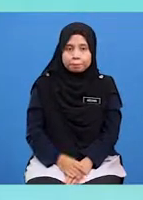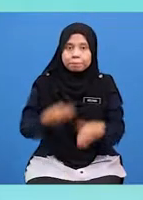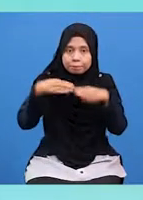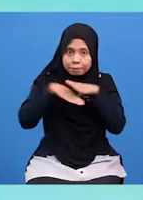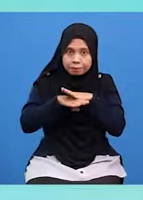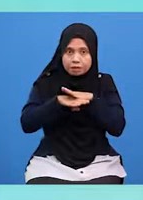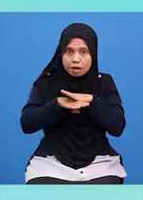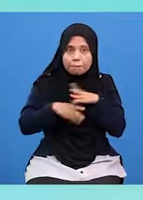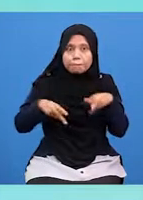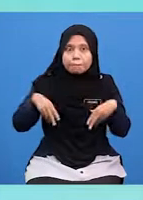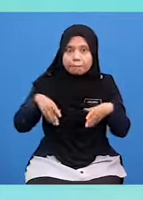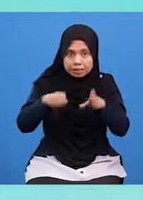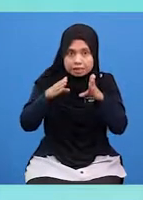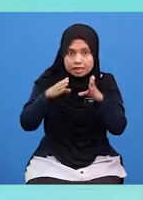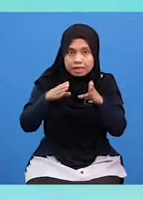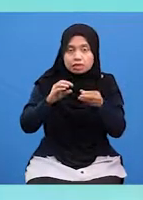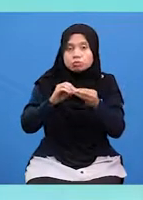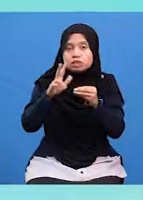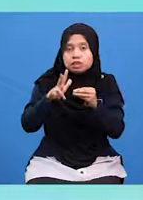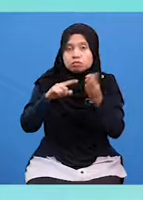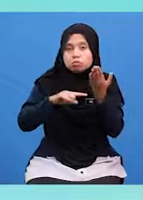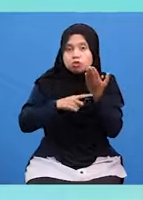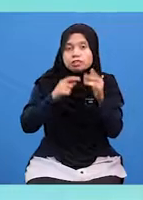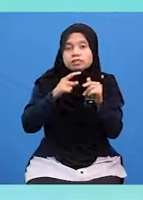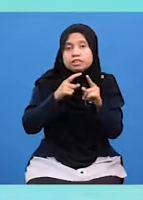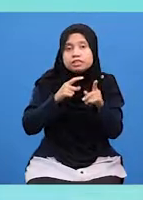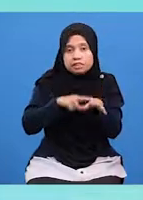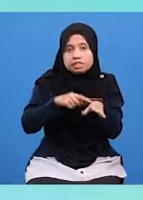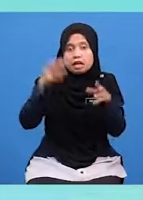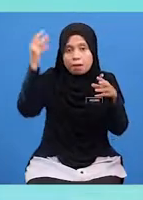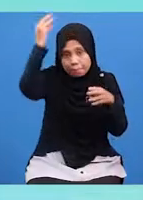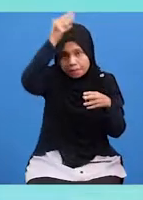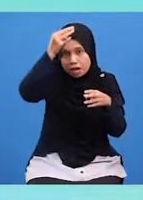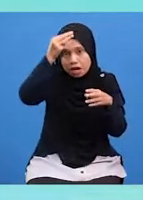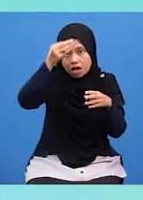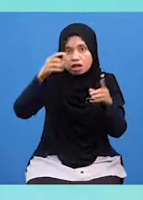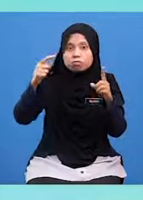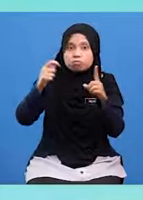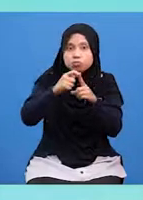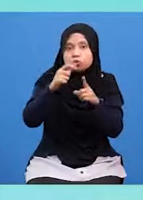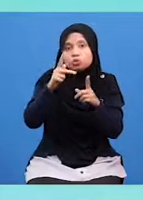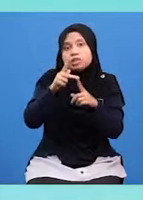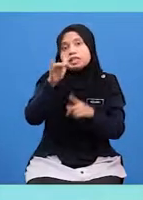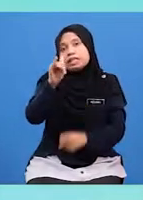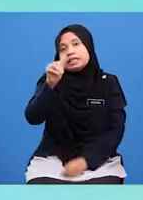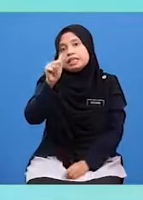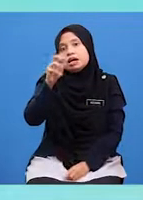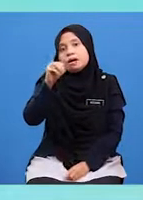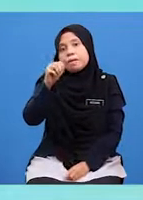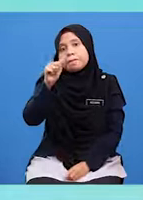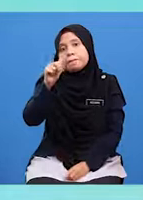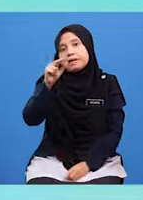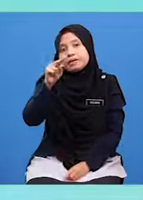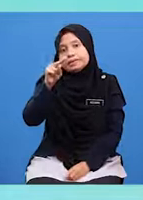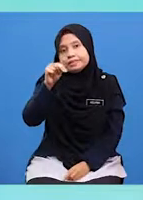Dalam pengembaraan ketiga, bermula dari Mekah menuju ke Yaman, Oman, Bahrain